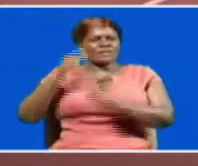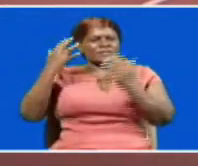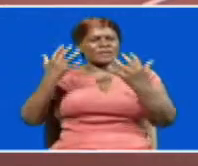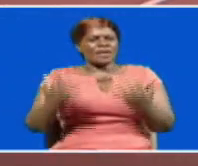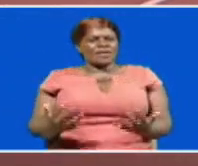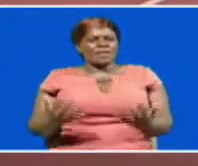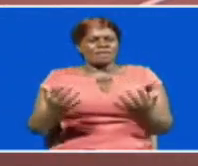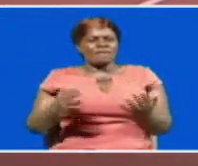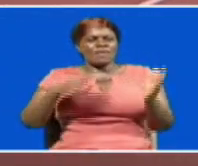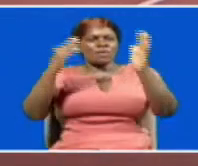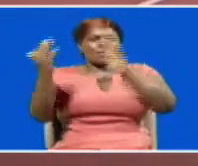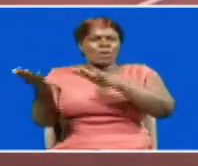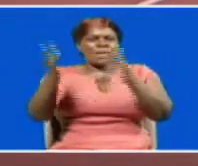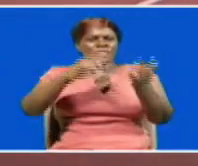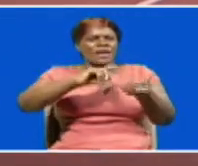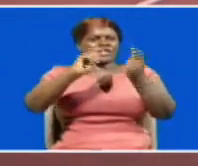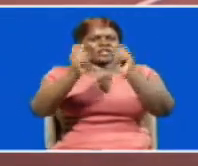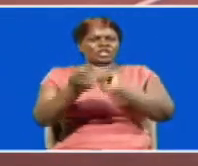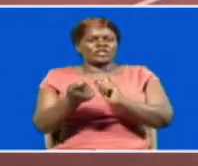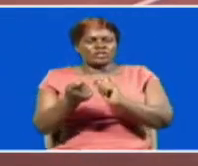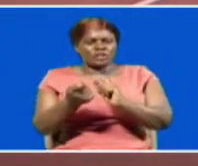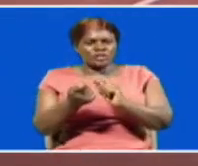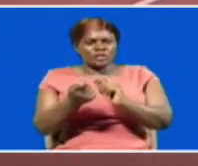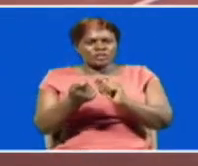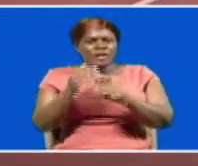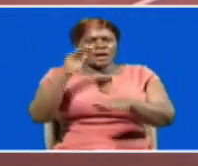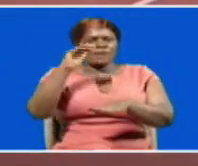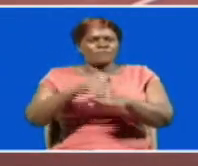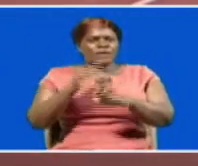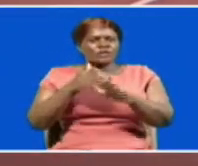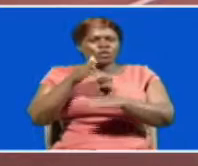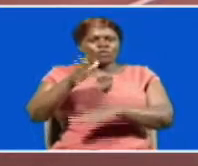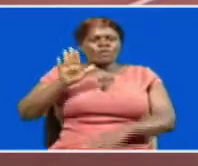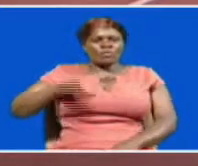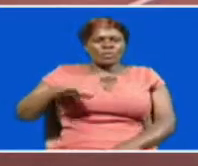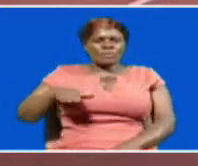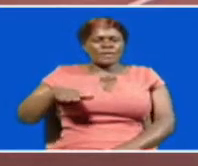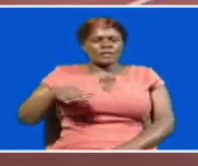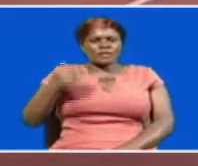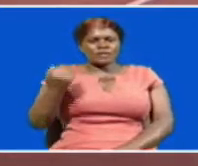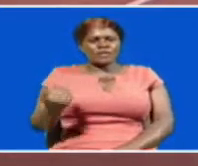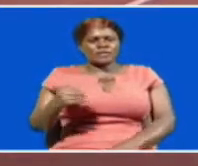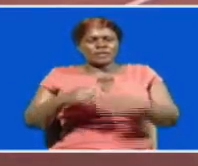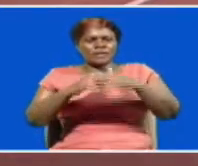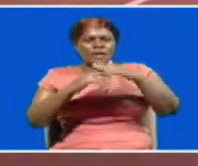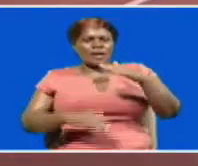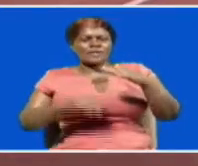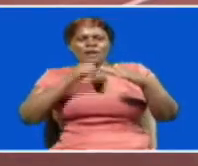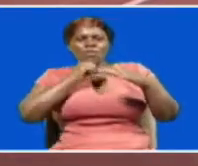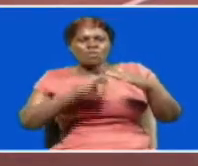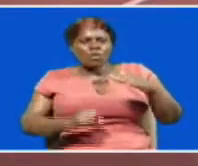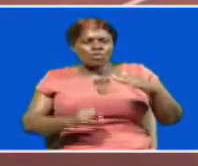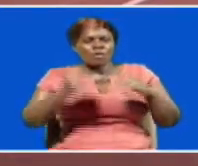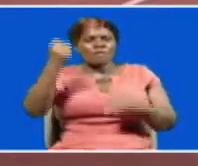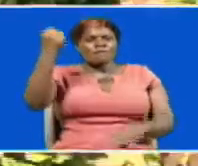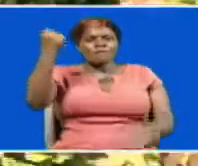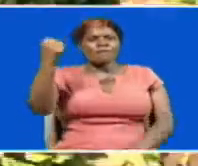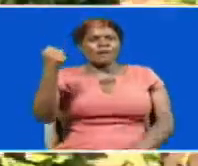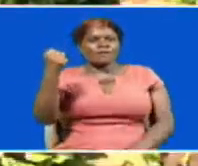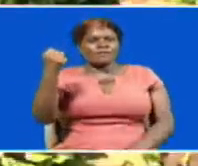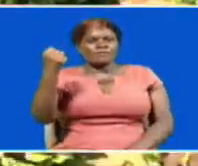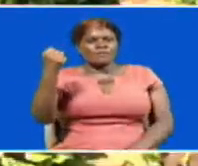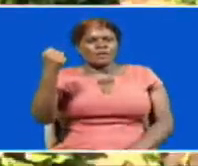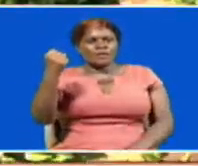na matatizo ya mabadiliko ya hali ya hewa ambayo yameathiri zaidi ya wanawake na watoto walio chini ya umri wa miaka 5